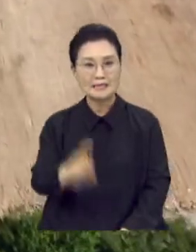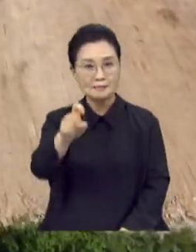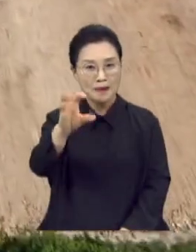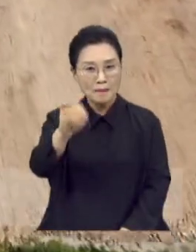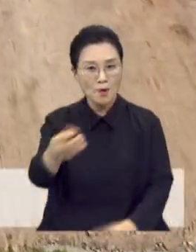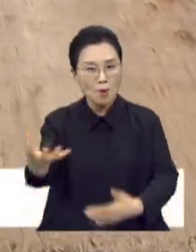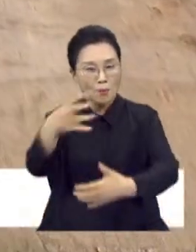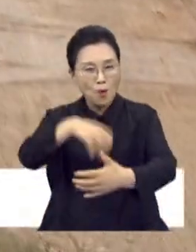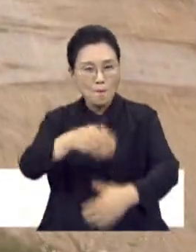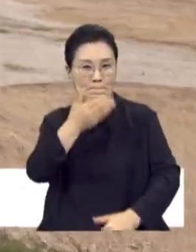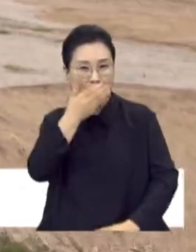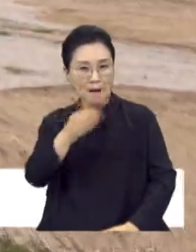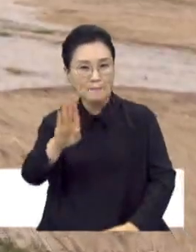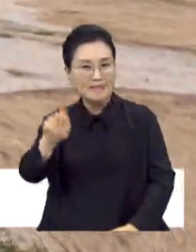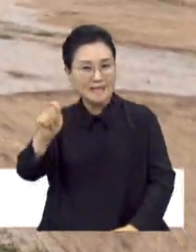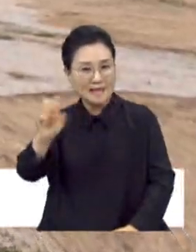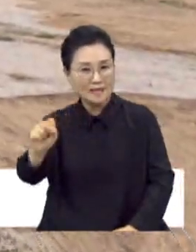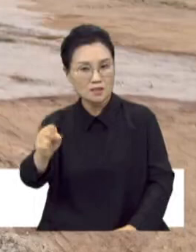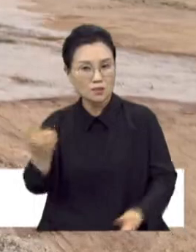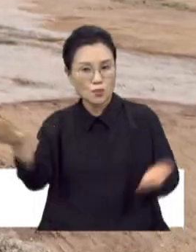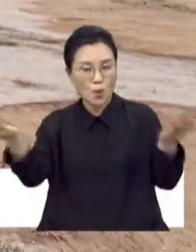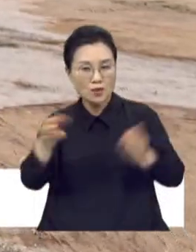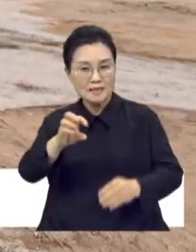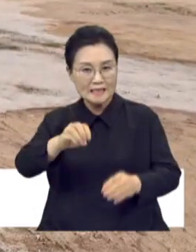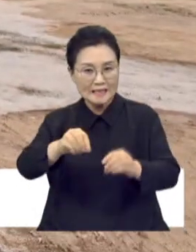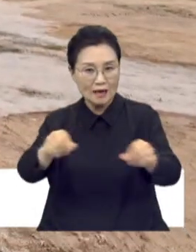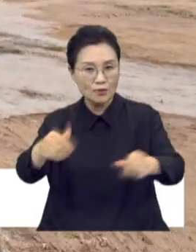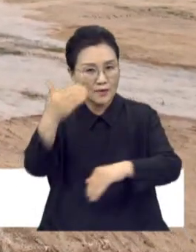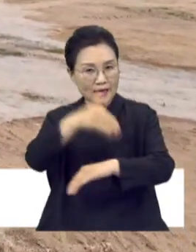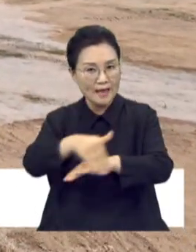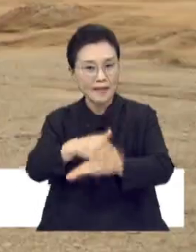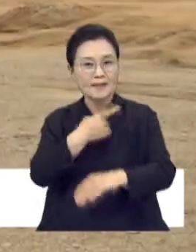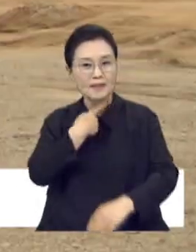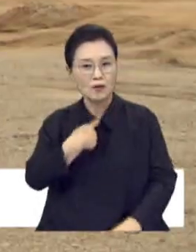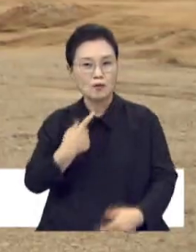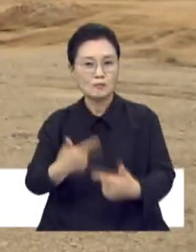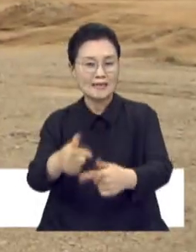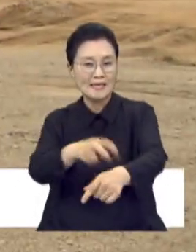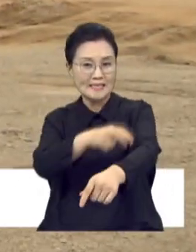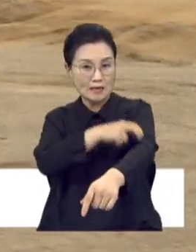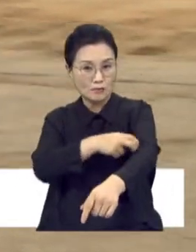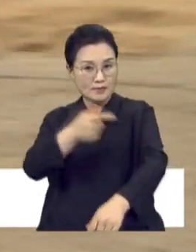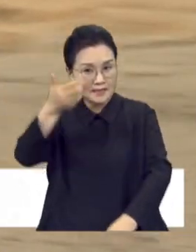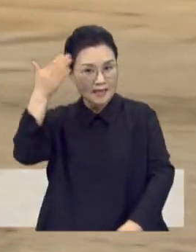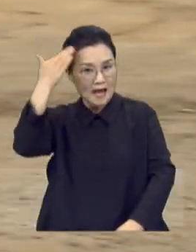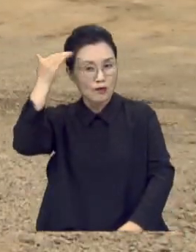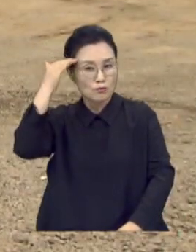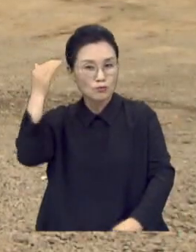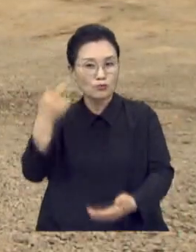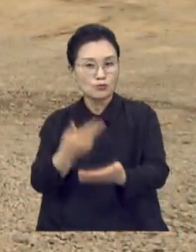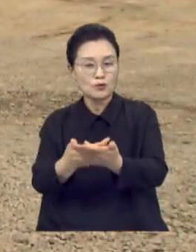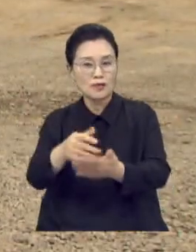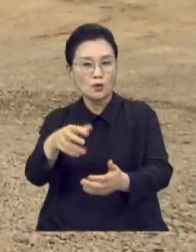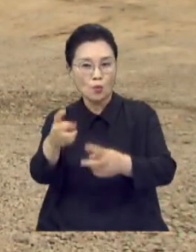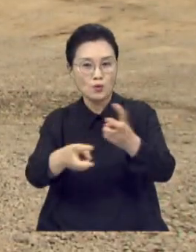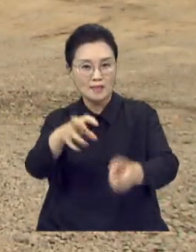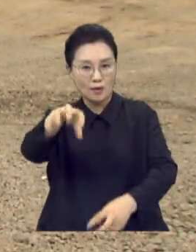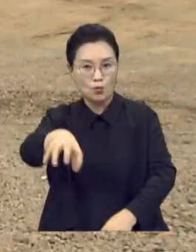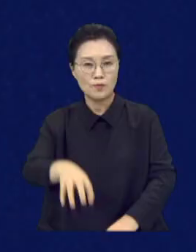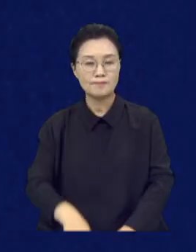10만명을 수용할 수 있는 bts의 콘서트 부지로 검토되기도 했던 부산 기장군 옛 한국유리